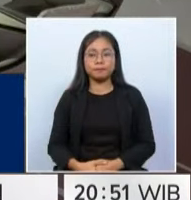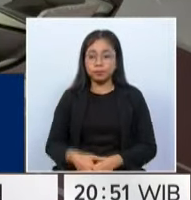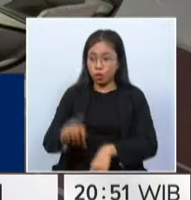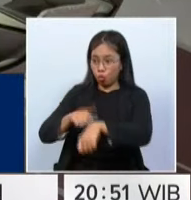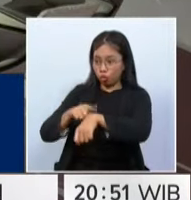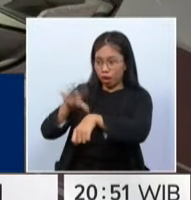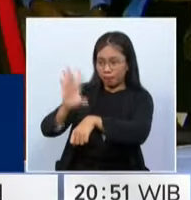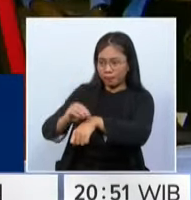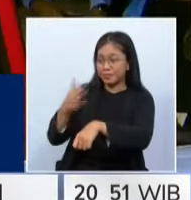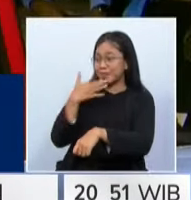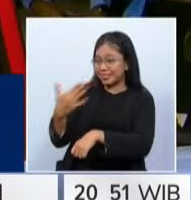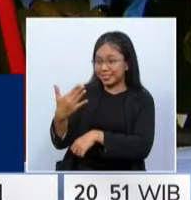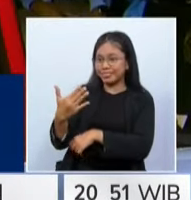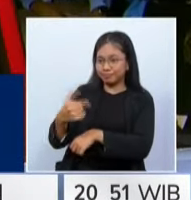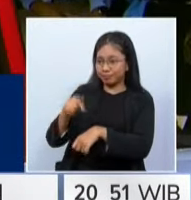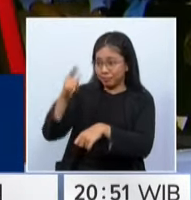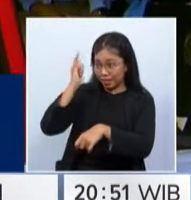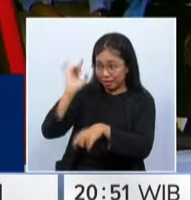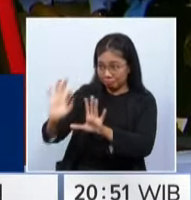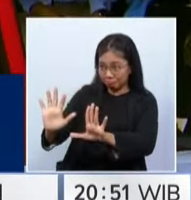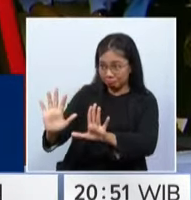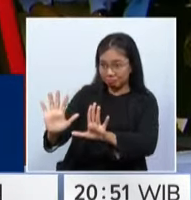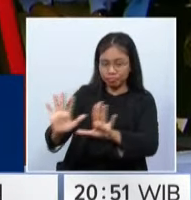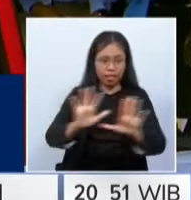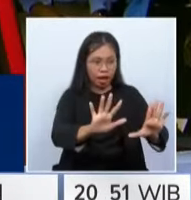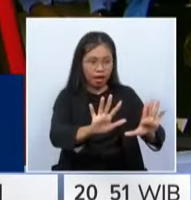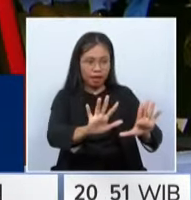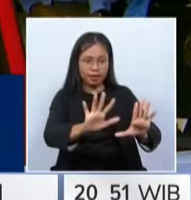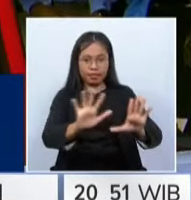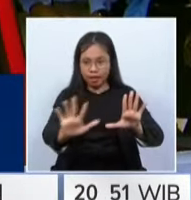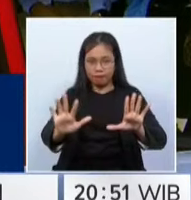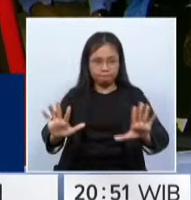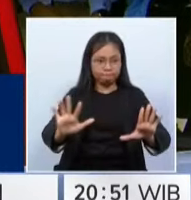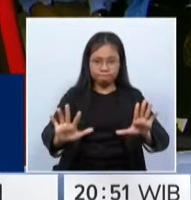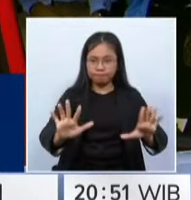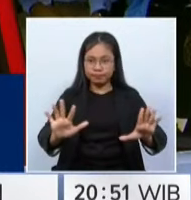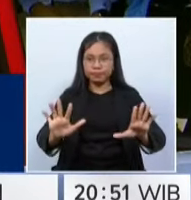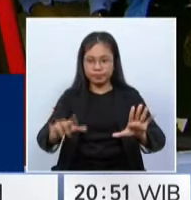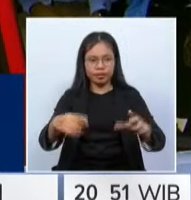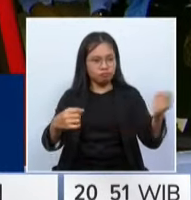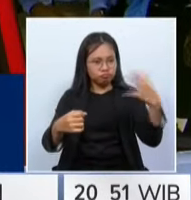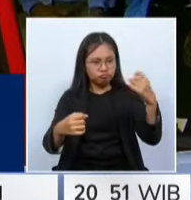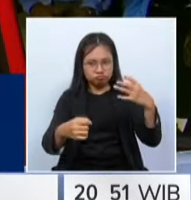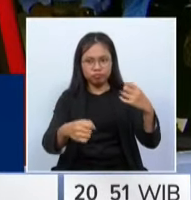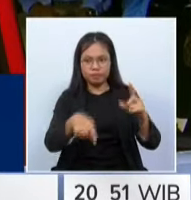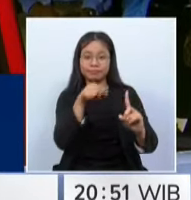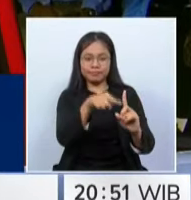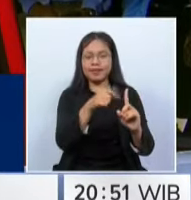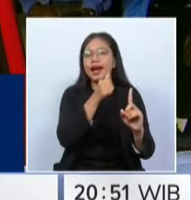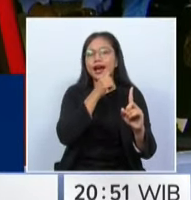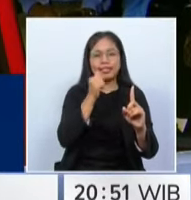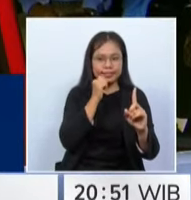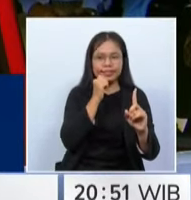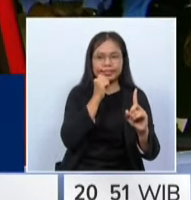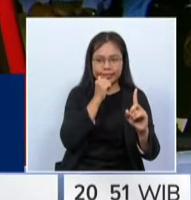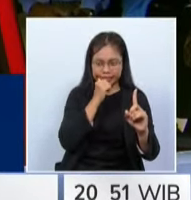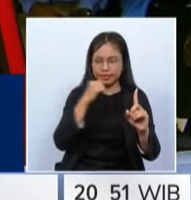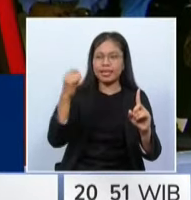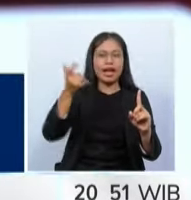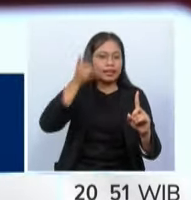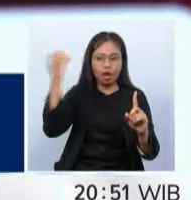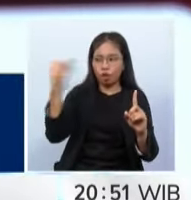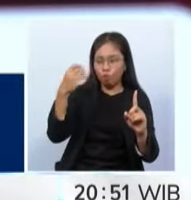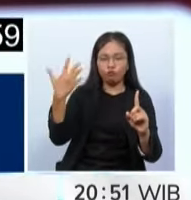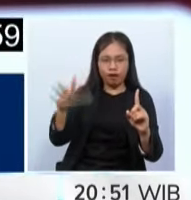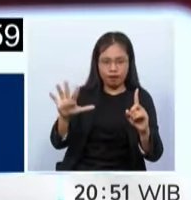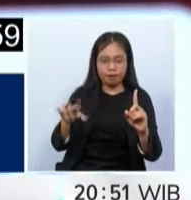persilakan Oke tenang kami persilakan Bapak Anis untuk menanggapi tanggapan dari Pak Ganjar waktu anda 1 menit silakan